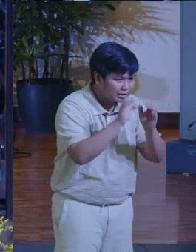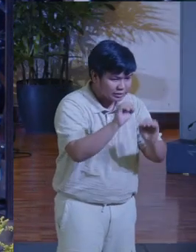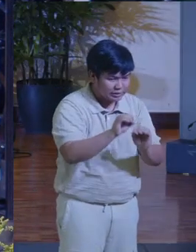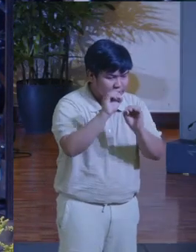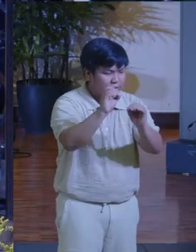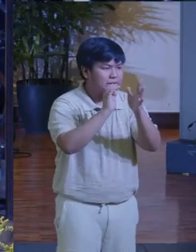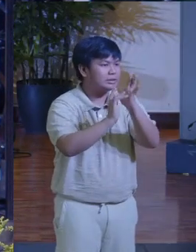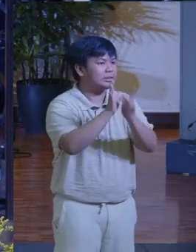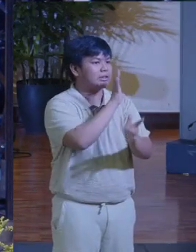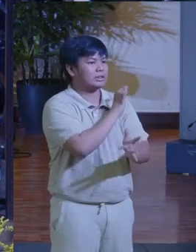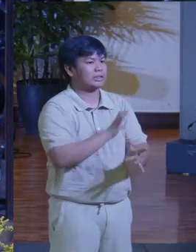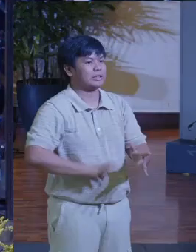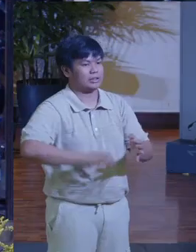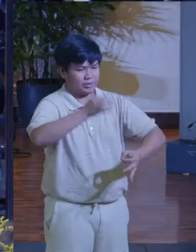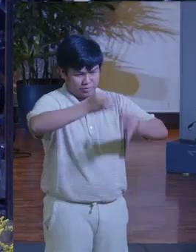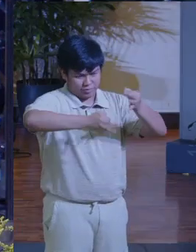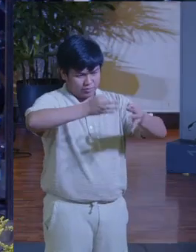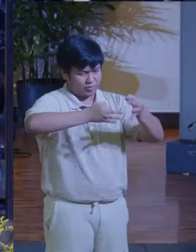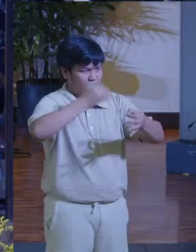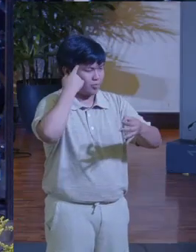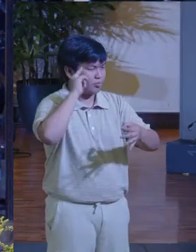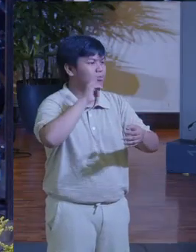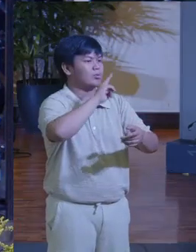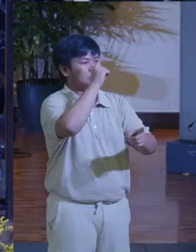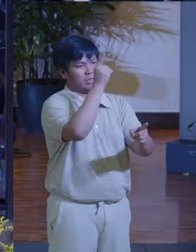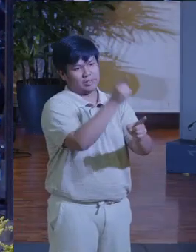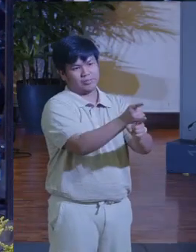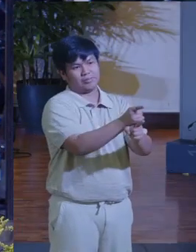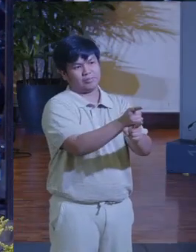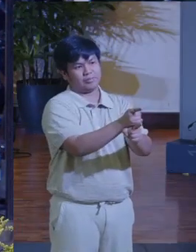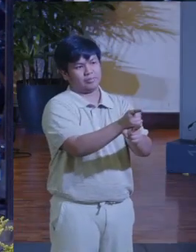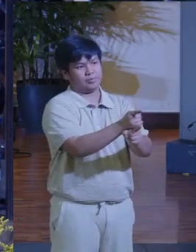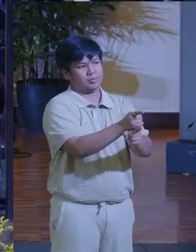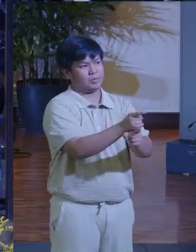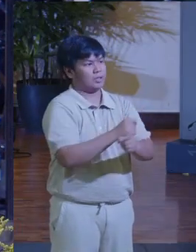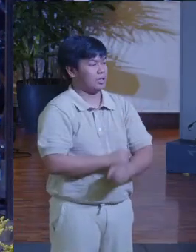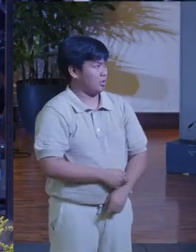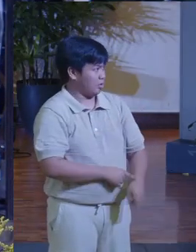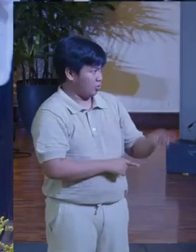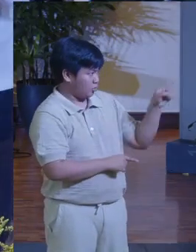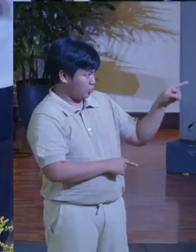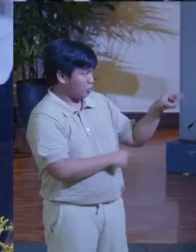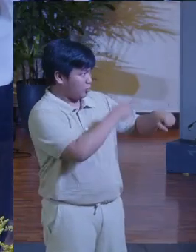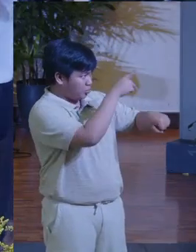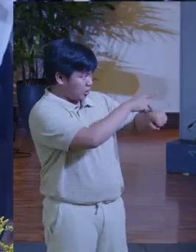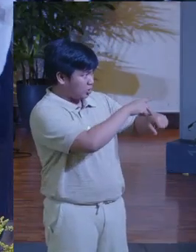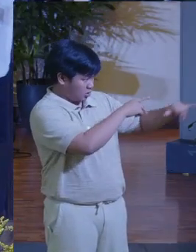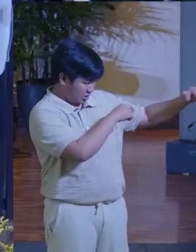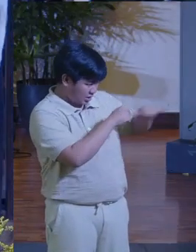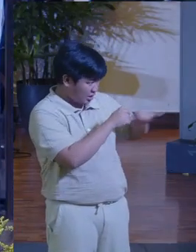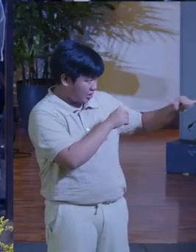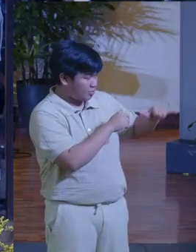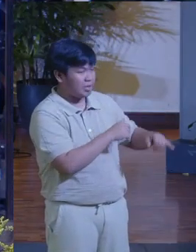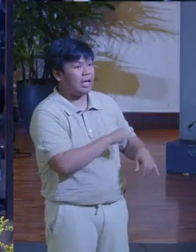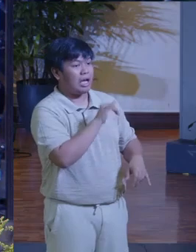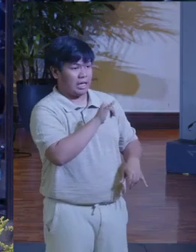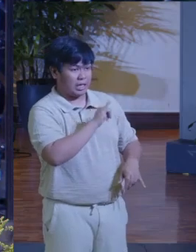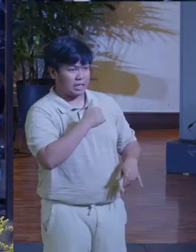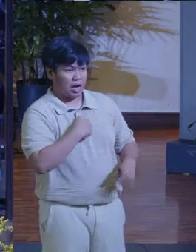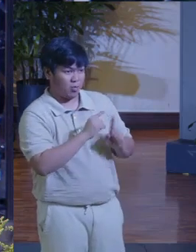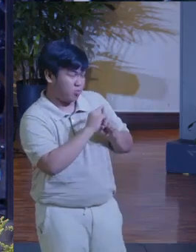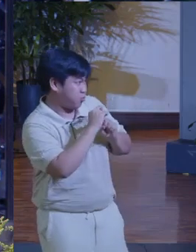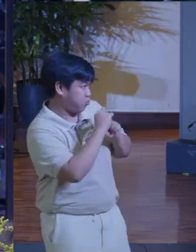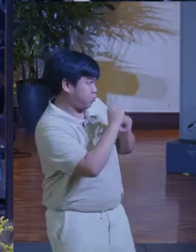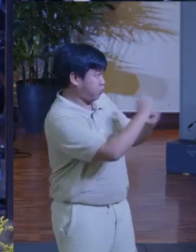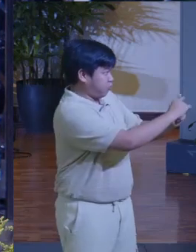Christ to be justified. We also, sinama niya si Pedro. Pinagalitan niya pero sinama niya,